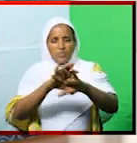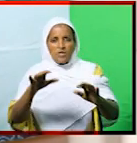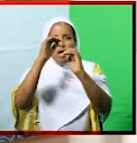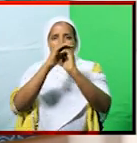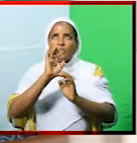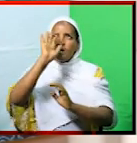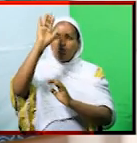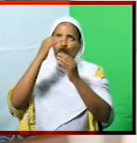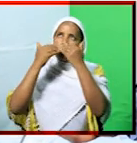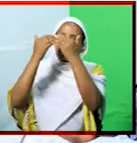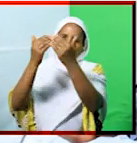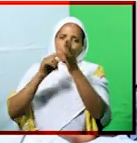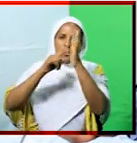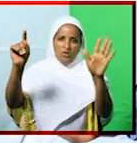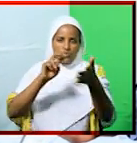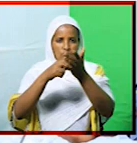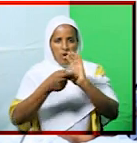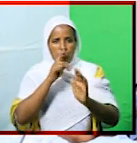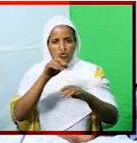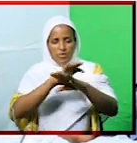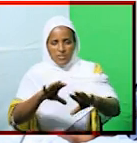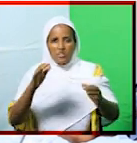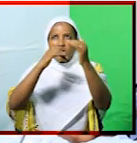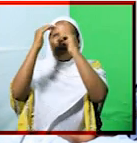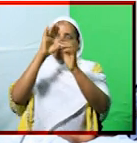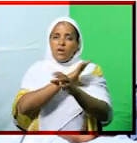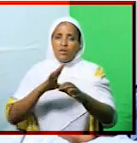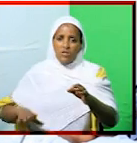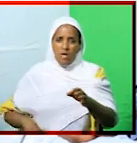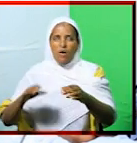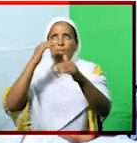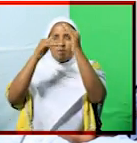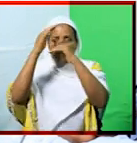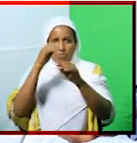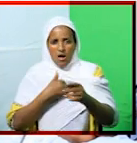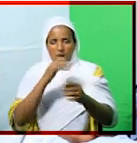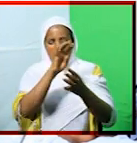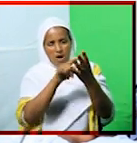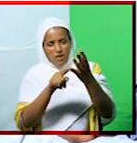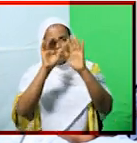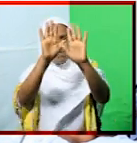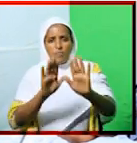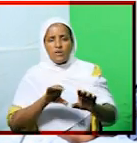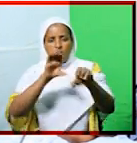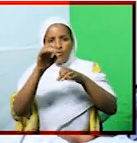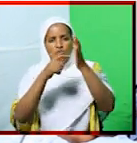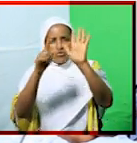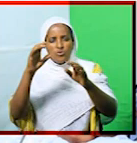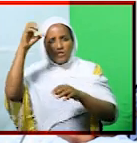ክብሩ መገለጫው አይደለም መዋረጃው እንጂ ማለት ነው። ስለዚህ ክብሬን የምገልጥበት ጊዜ ደረሰ ዕለተ ዓርብ